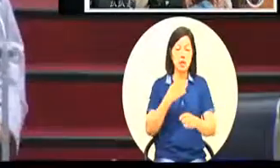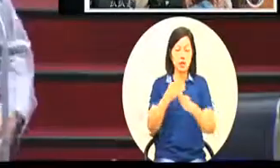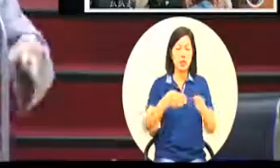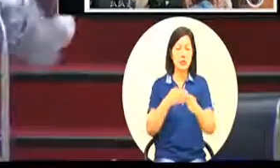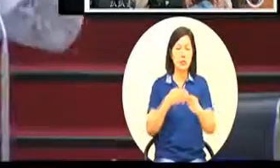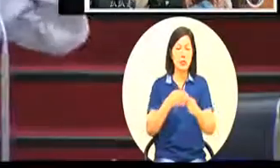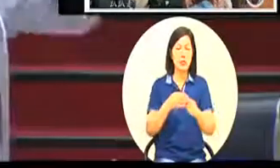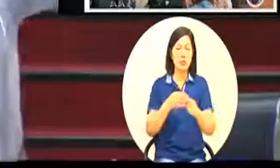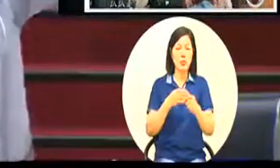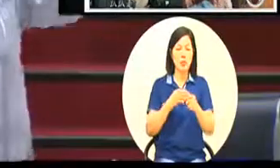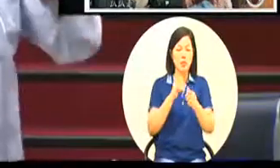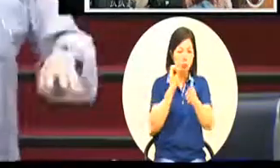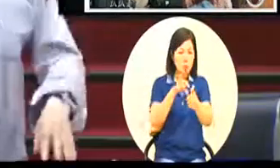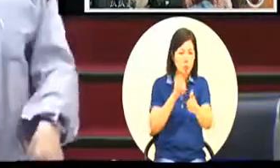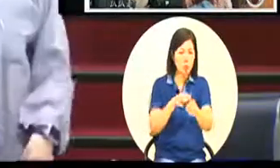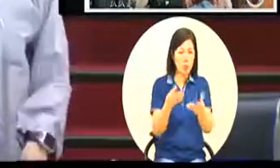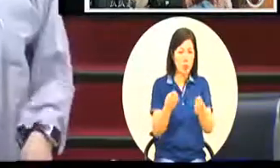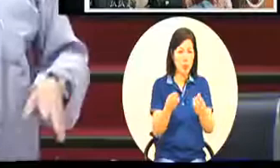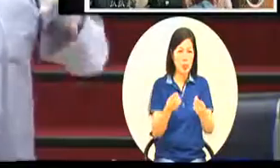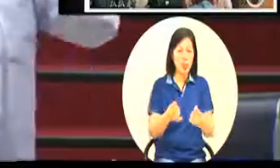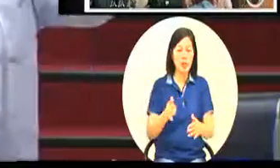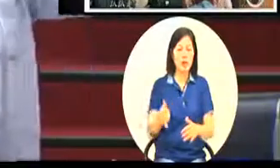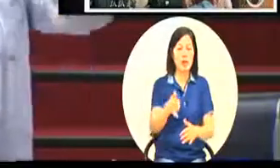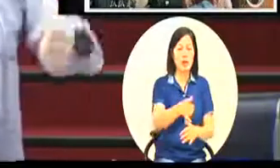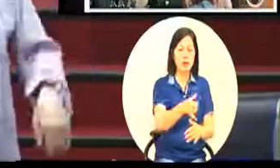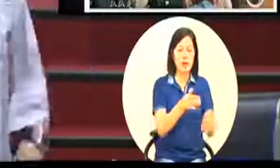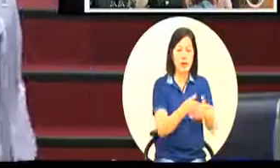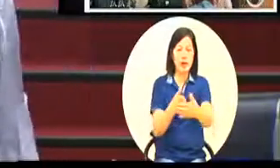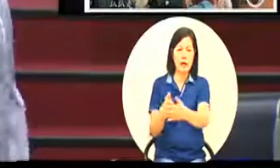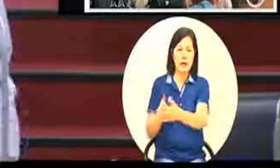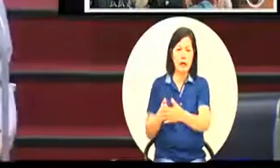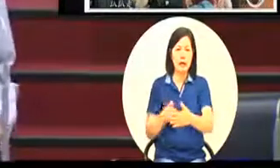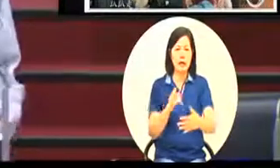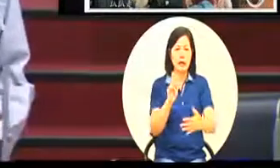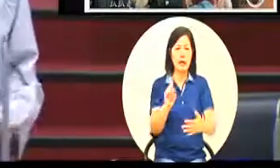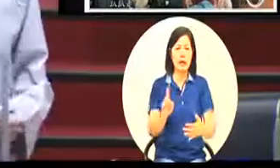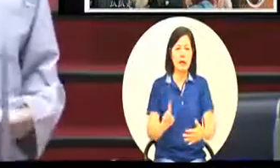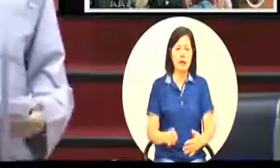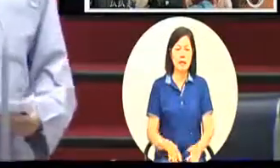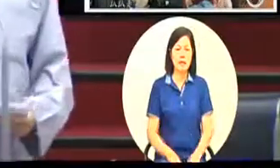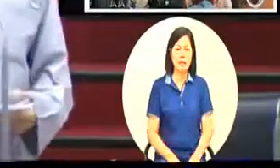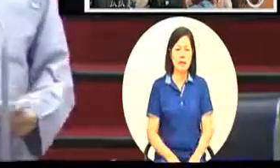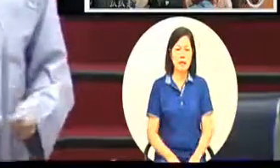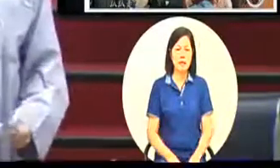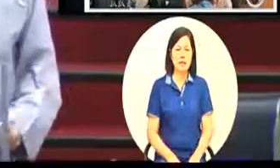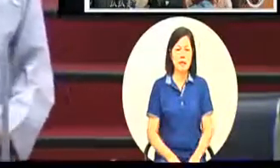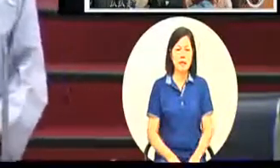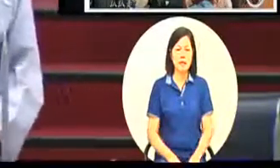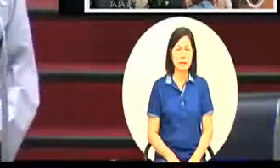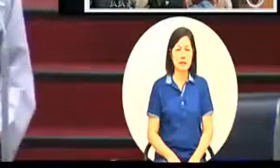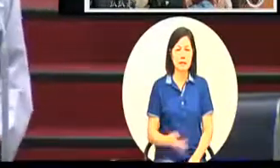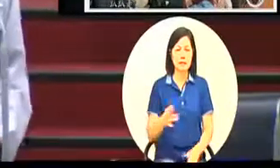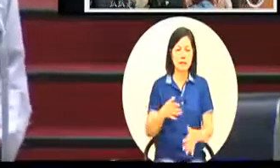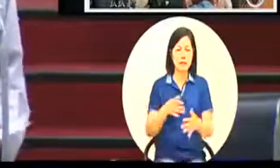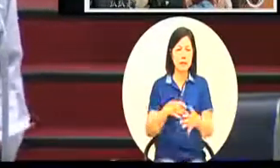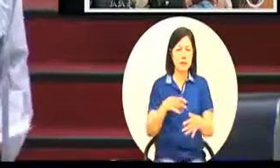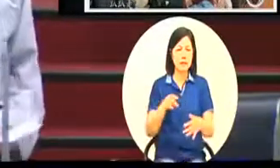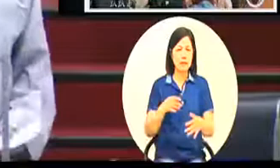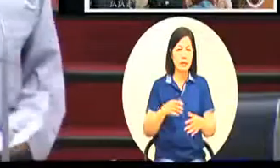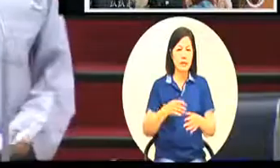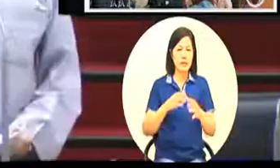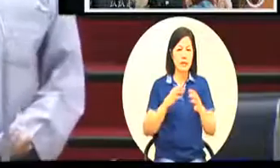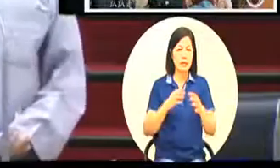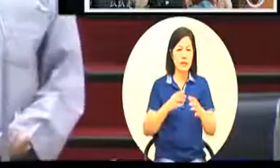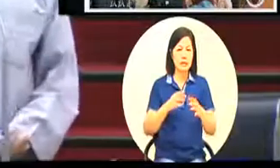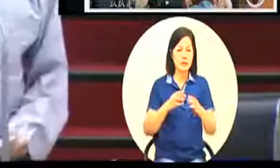嘴，出去到底安尼一一点点咧，就咧亚王爷亚妈祖，人人呼呼叉叉，万叫出去到底拢牵鞋